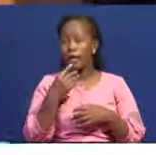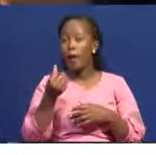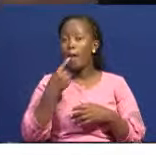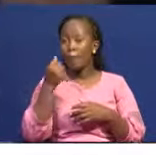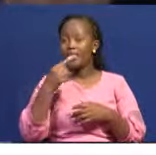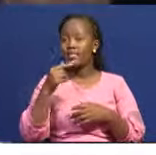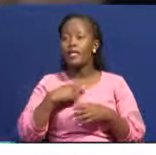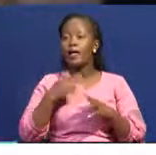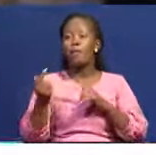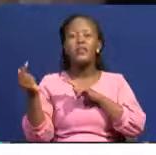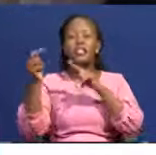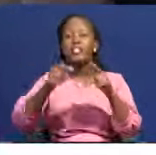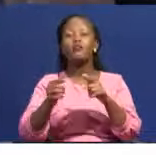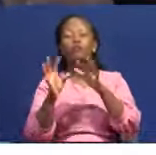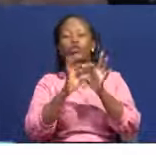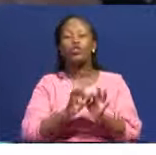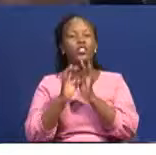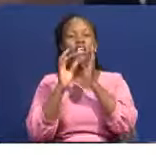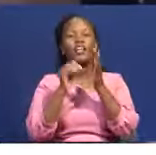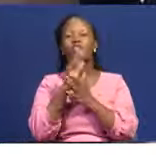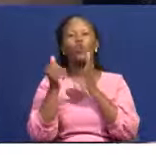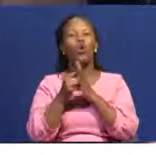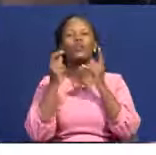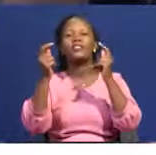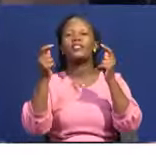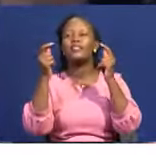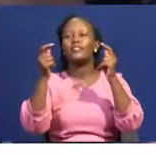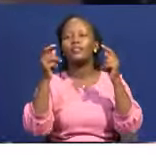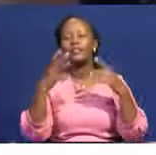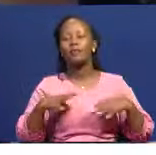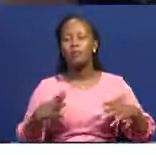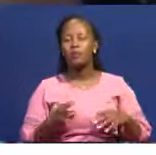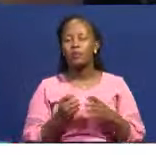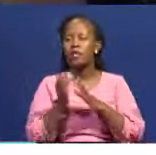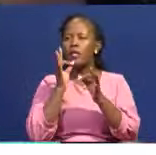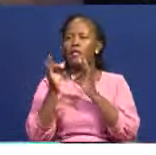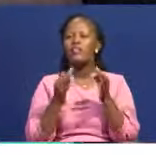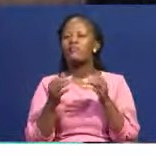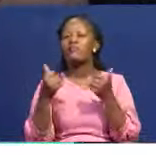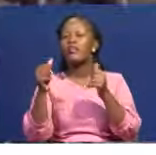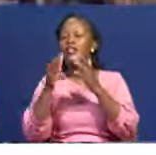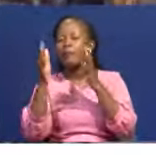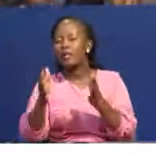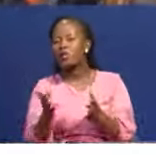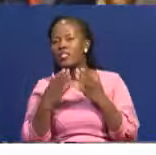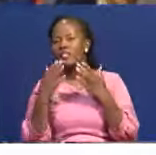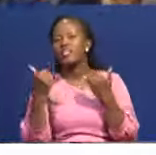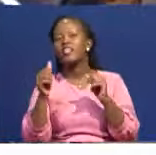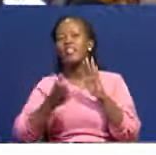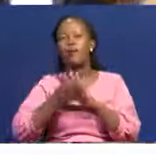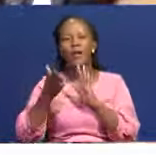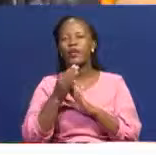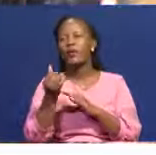all protesters. Mwenye atapata any emergency, medical emergency, I'm here to assist.